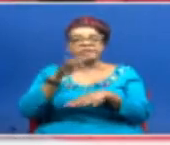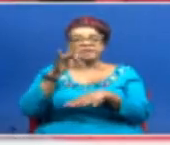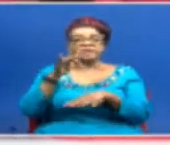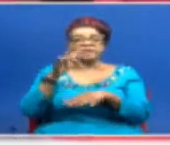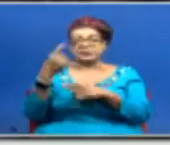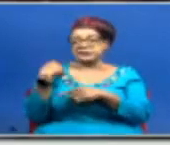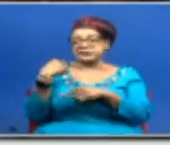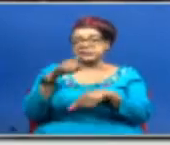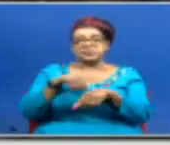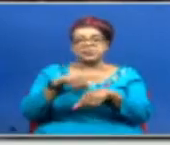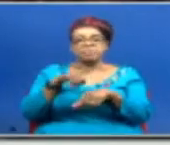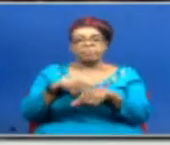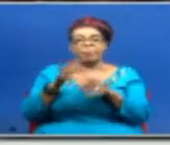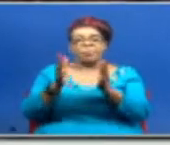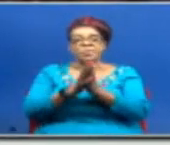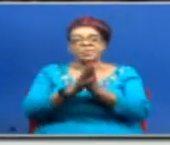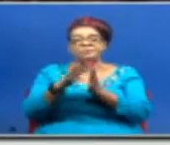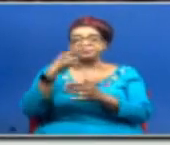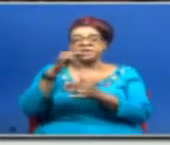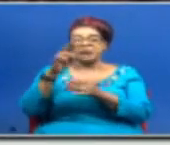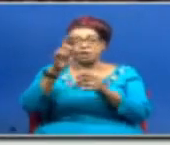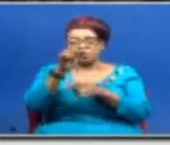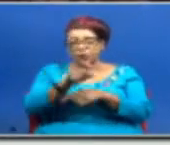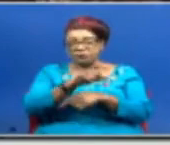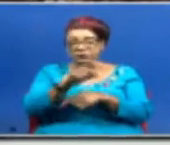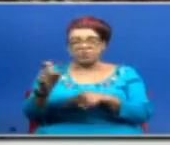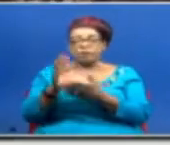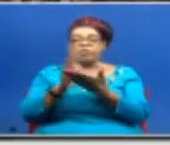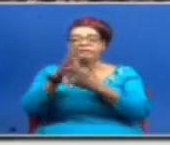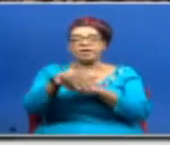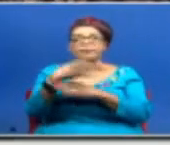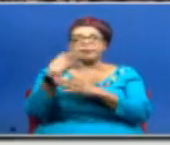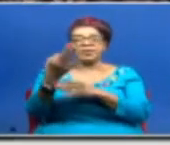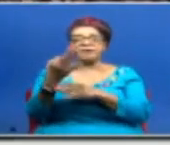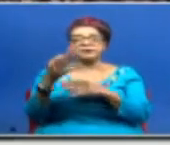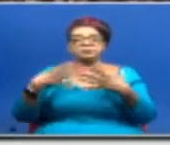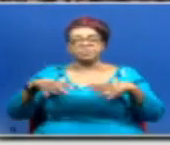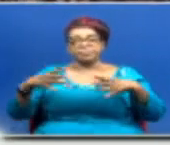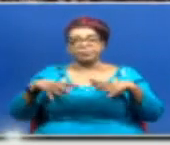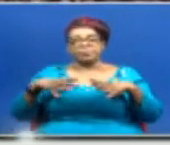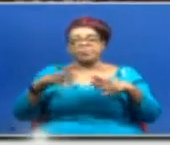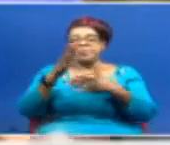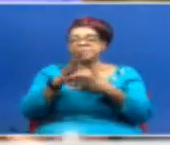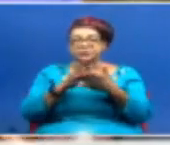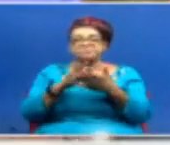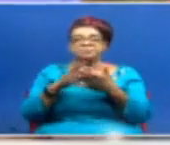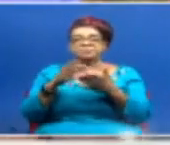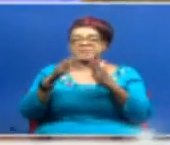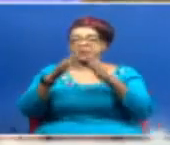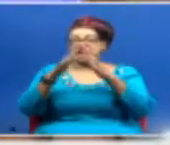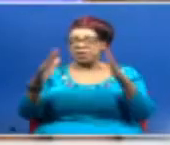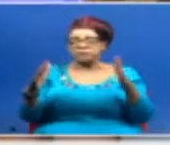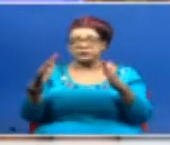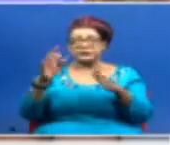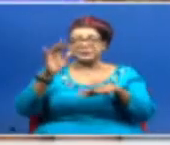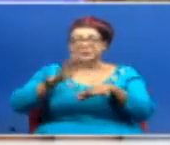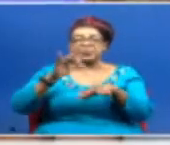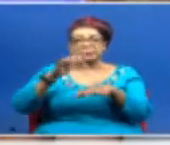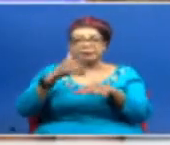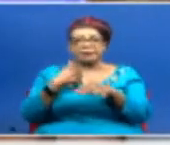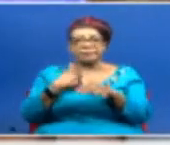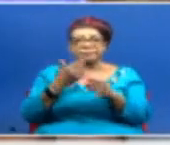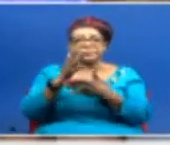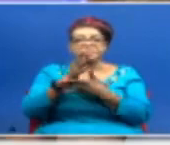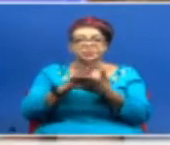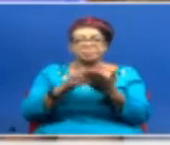hesabu na Red Cross ilikuwa ni over 300 people. Kuna mali nyumba zimeingiliwa na manyoka. Unasikia kuna wengine sasa walikamatwa